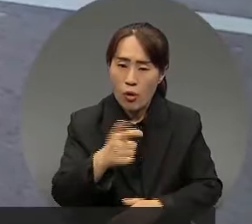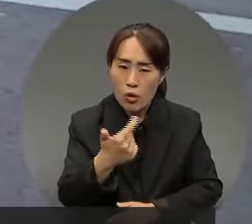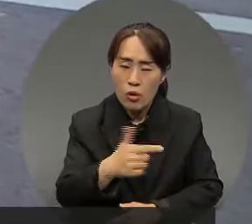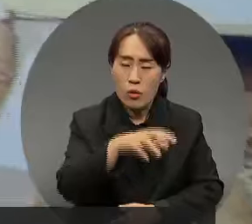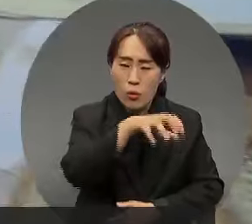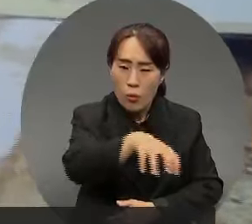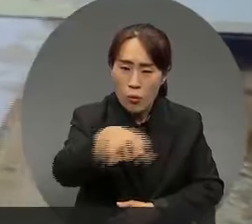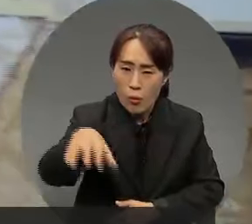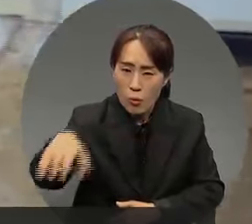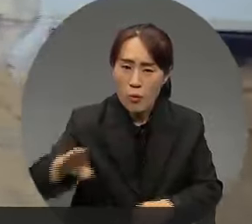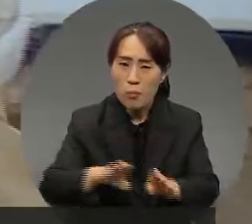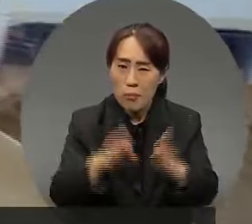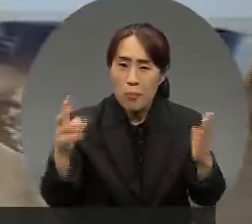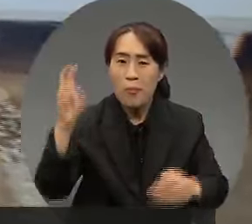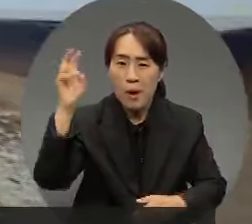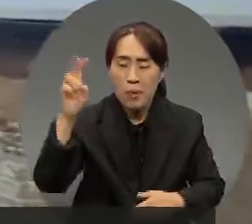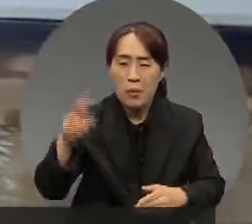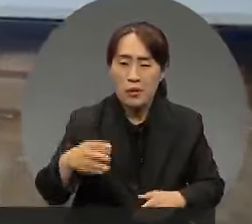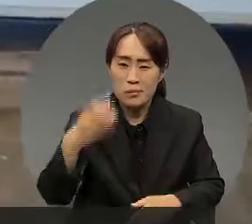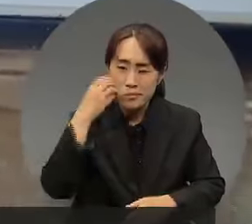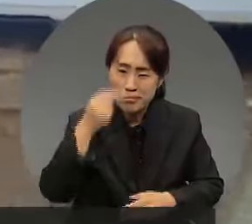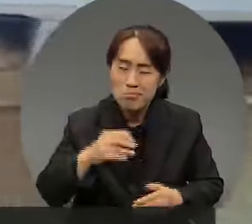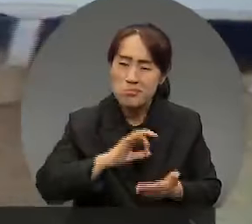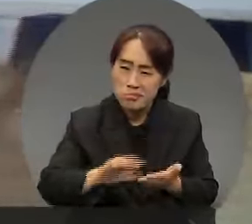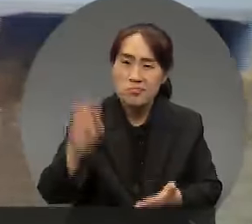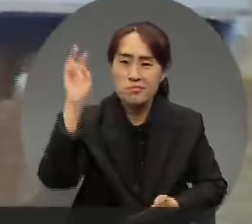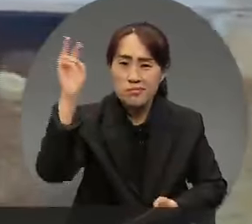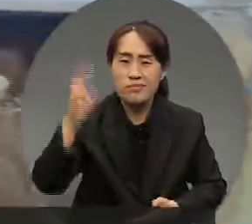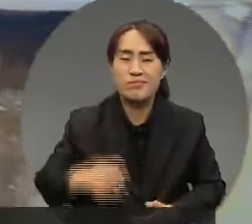노선이 대기 중입니다 정재용 기자가